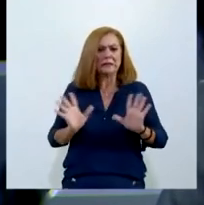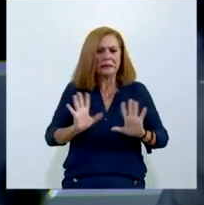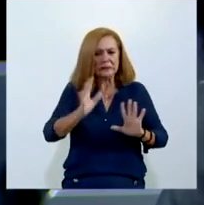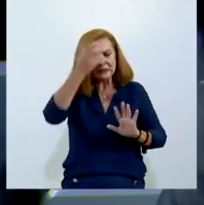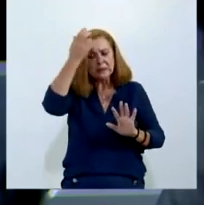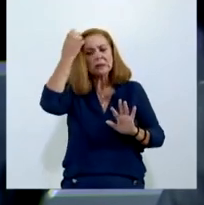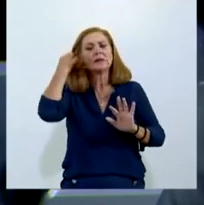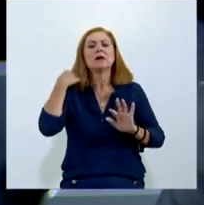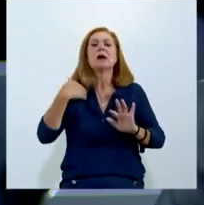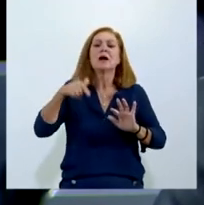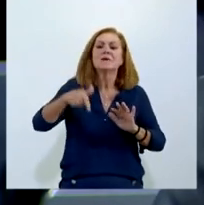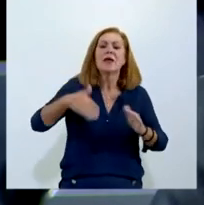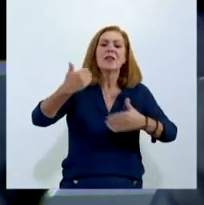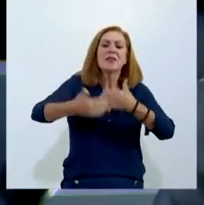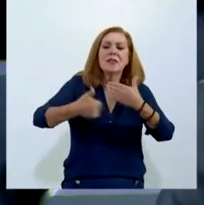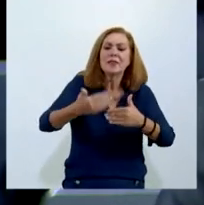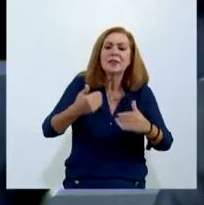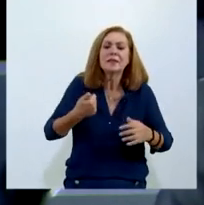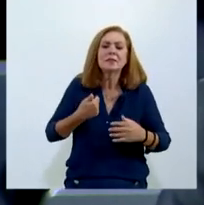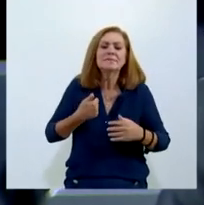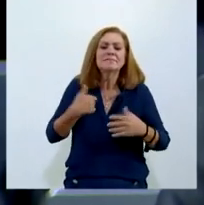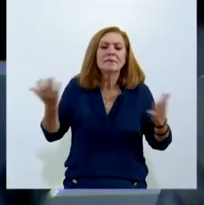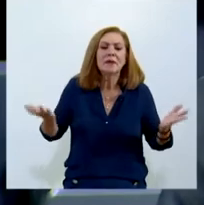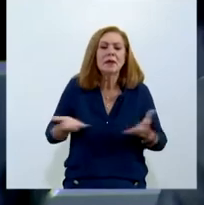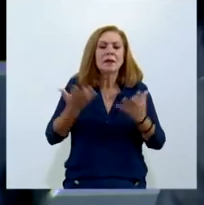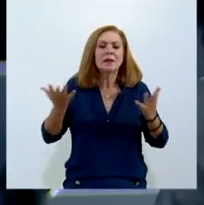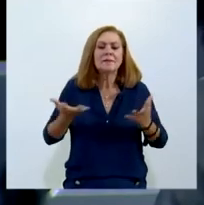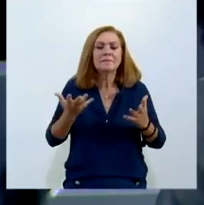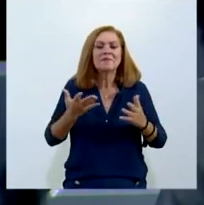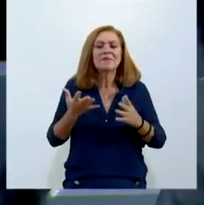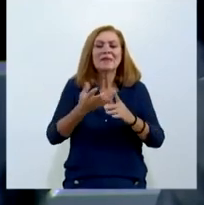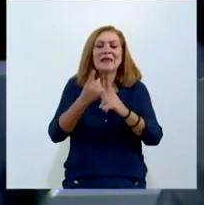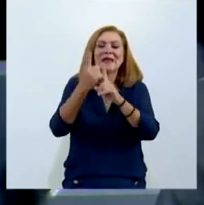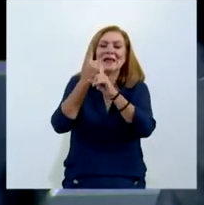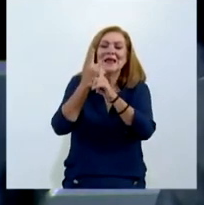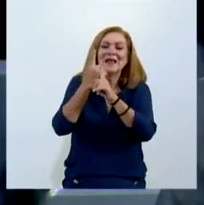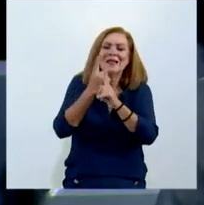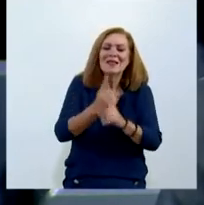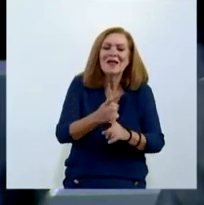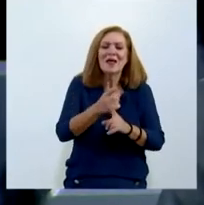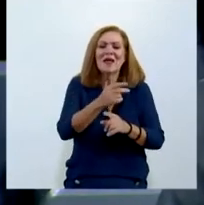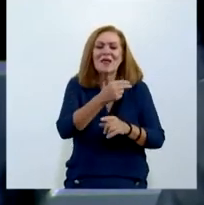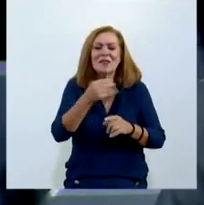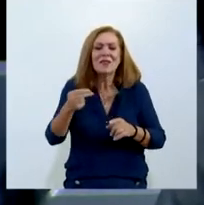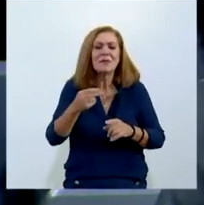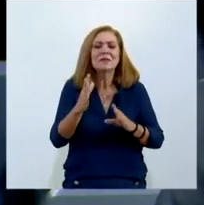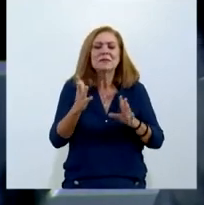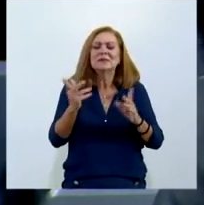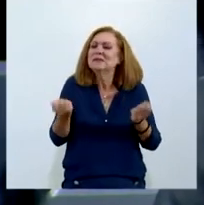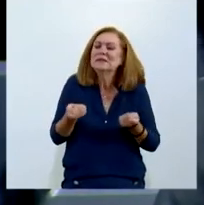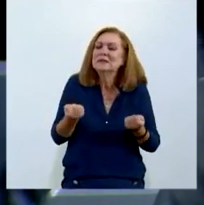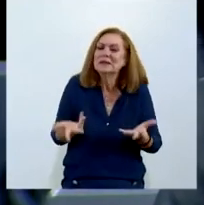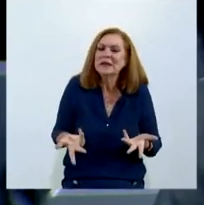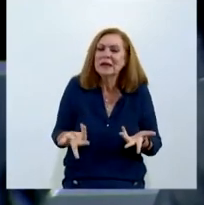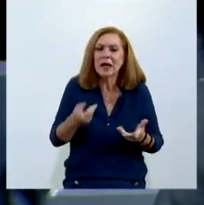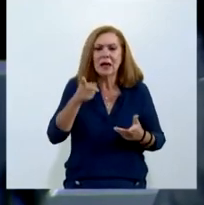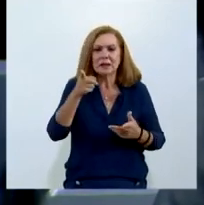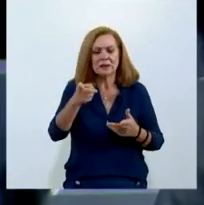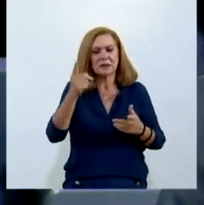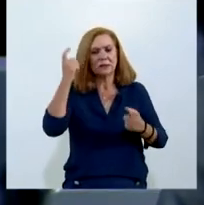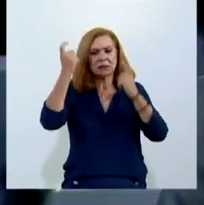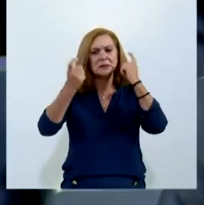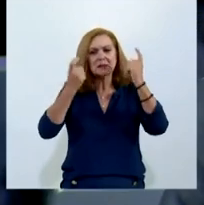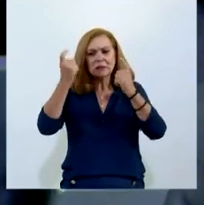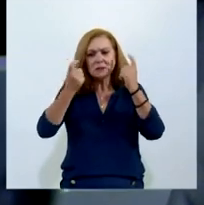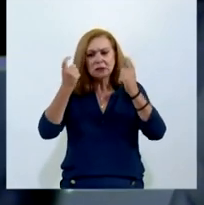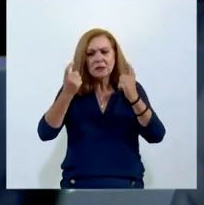οι διαδικασίες προσέγγισης σε όλα τα επίπεδα που έχουν μια ιδιαίτερη πυκνότητα? Έχετε αποφασίσει, κύριε Πρόεδρε, να χαράξετε ρότα για